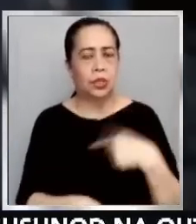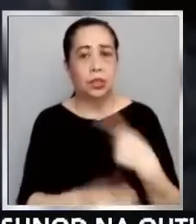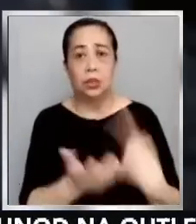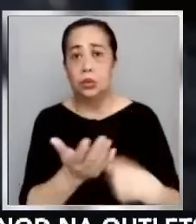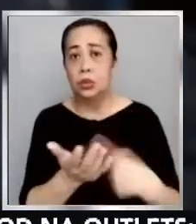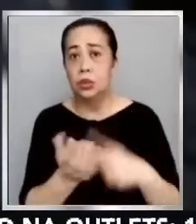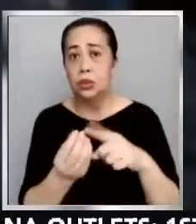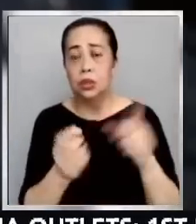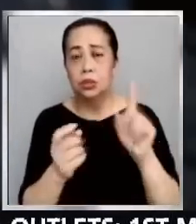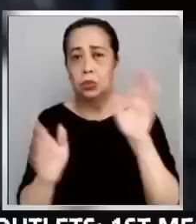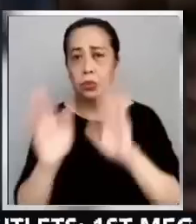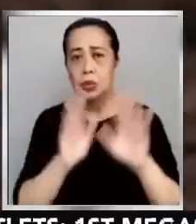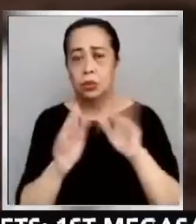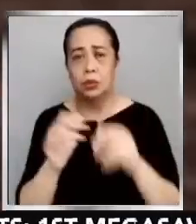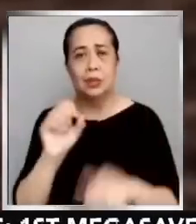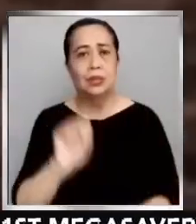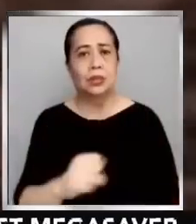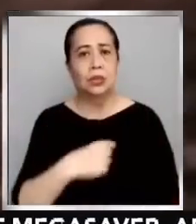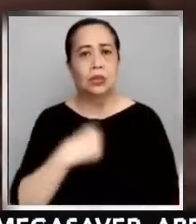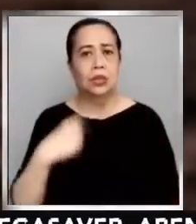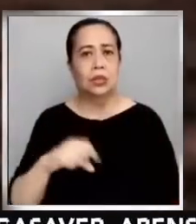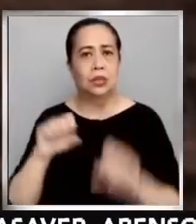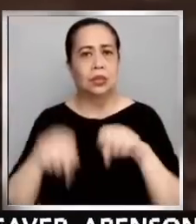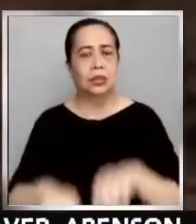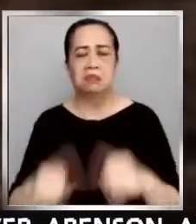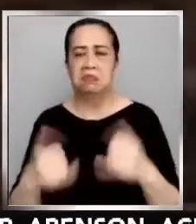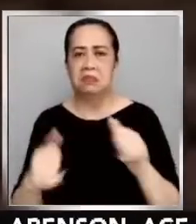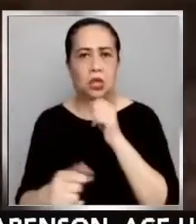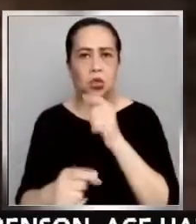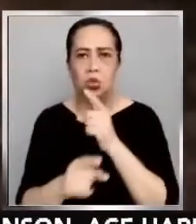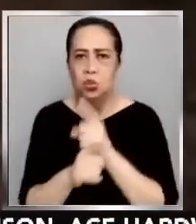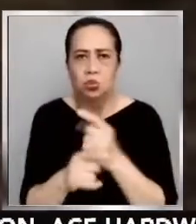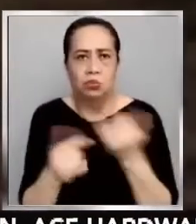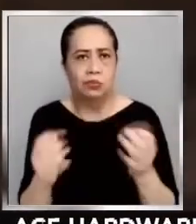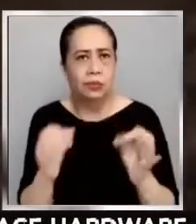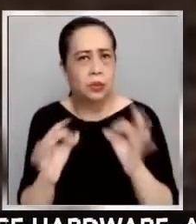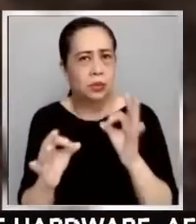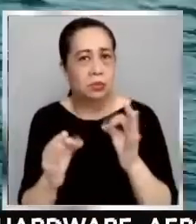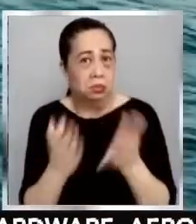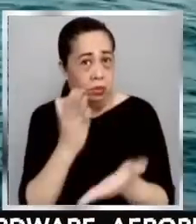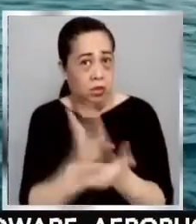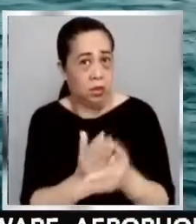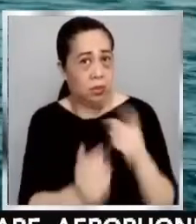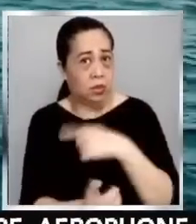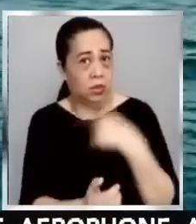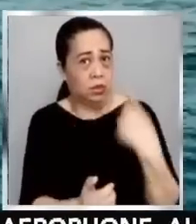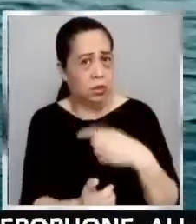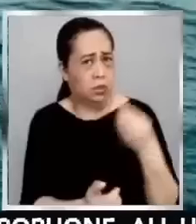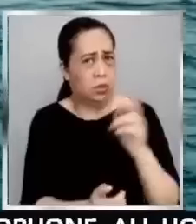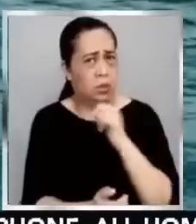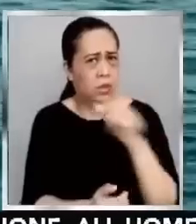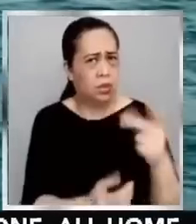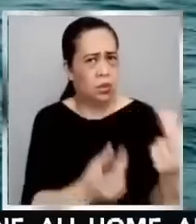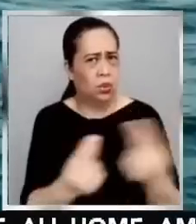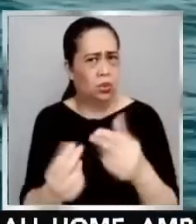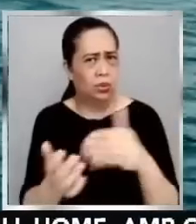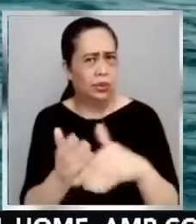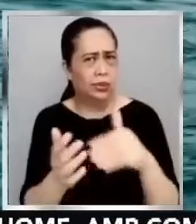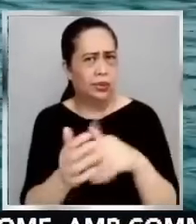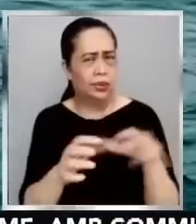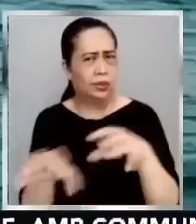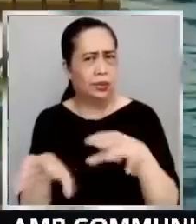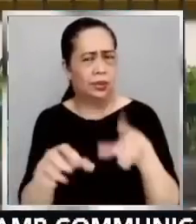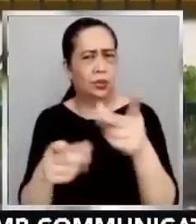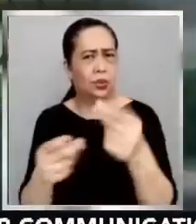gusot sa South China Sea, wala pa rin katiyakan sa ngayon kung ititigil na ba ng China o hindi ang mga ginagawa nilang aksyon sa West Philippine